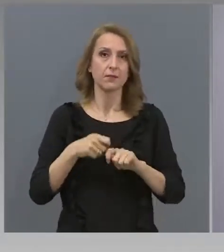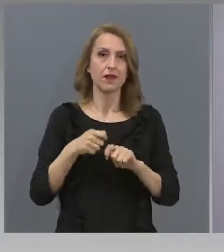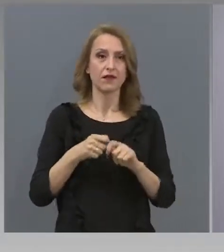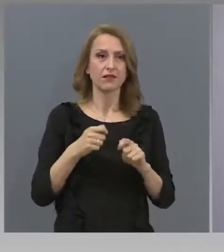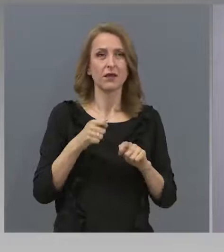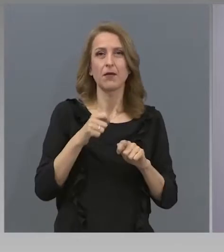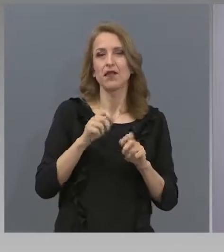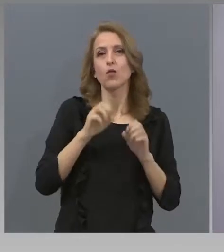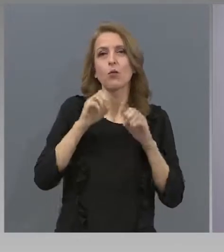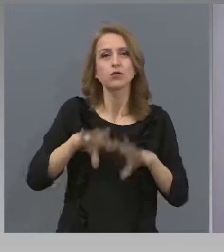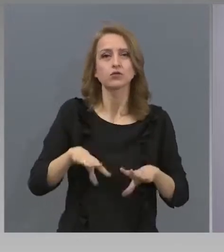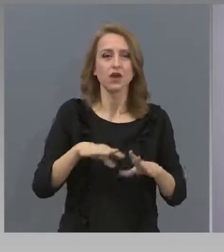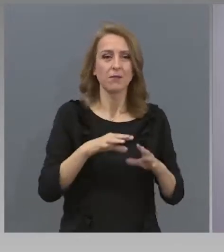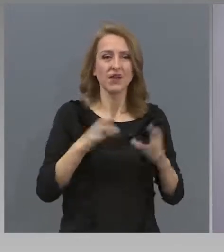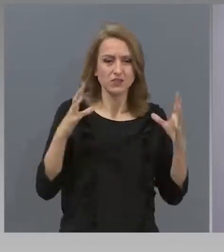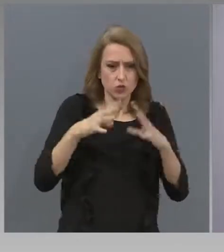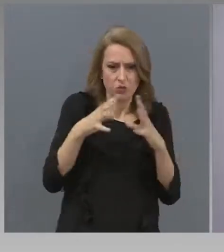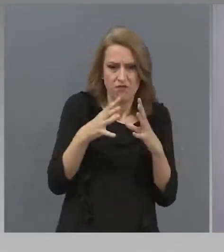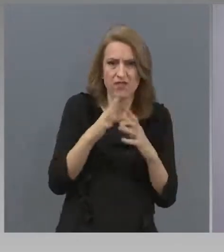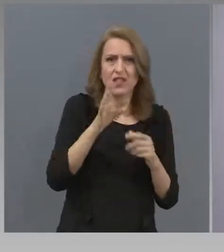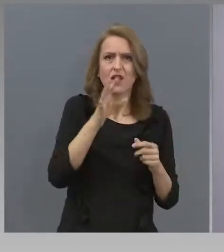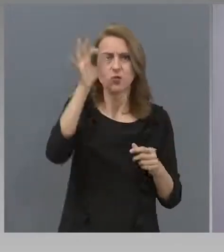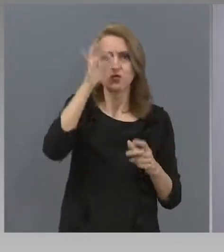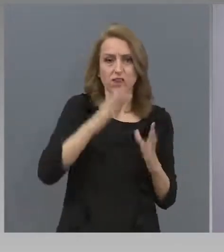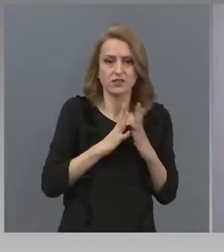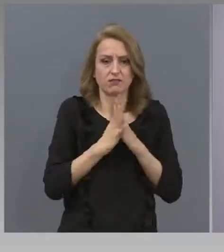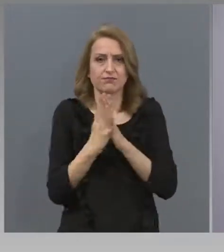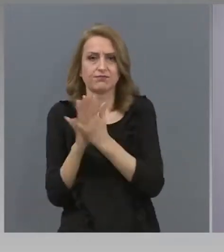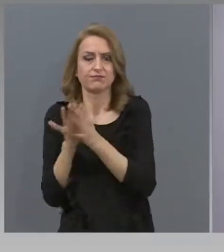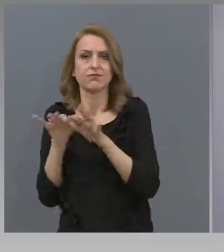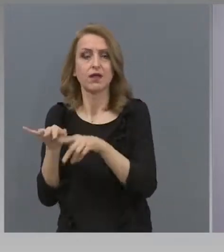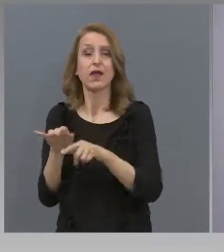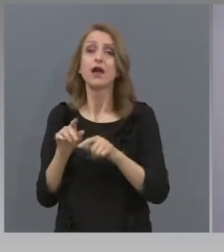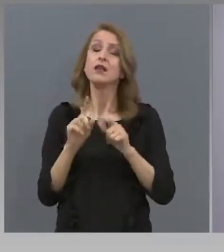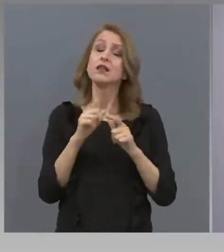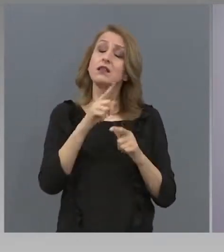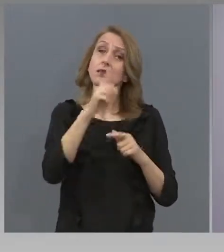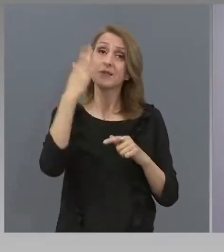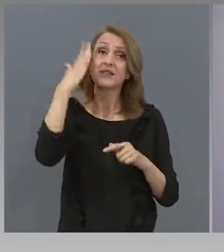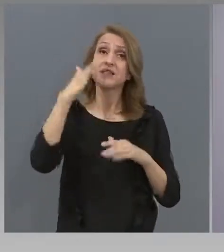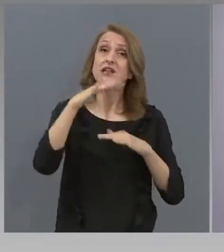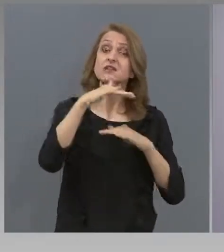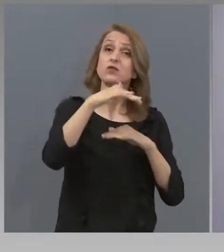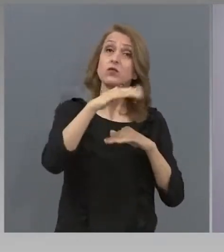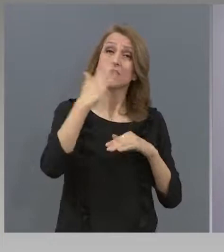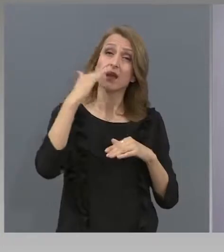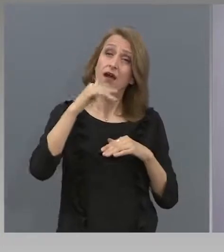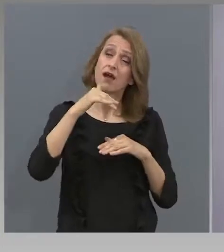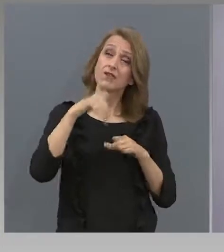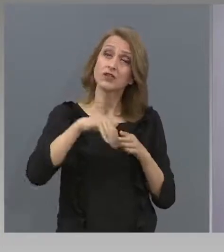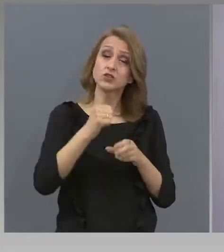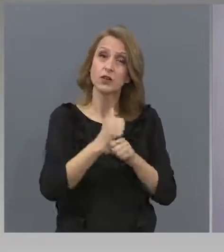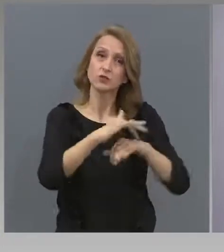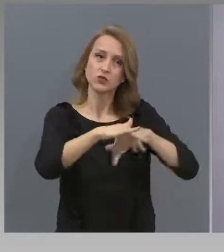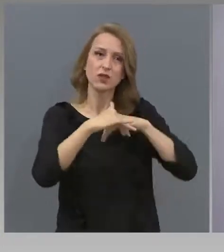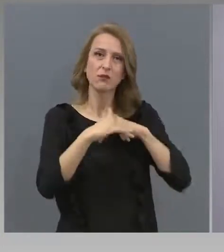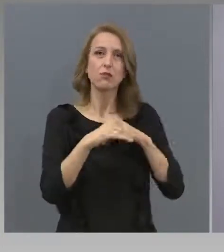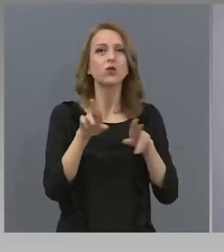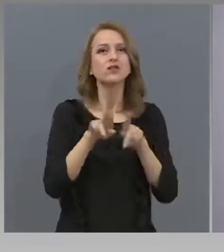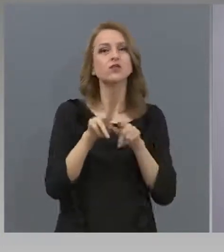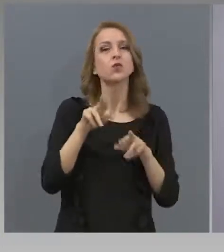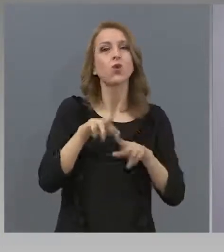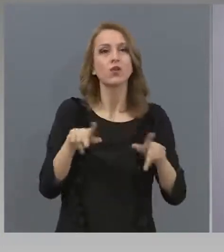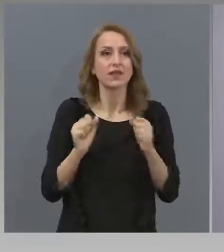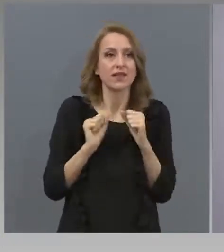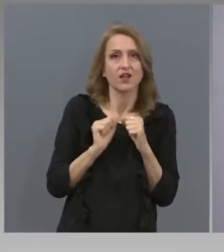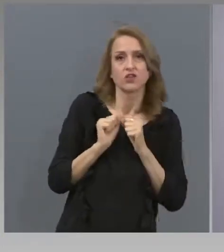след изпита. Министерство на вътрешните работи ще ни помогне отвън, пред училищата, да няма струпване на родители и